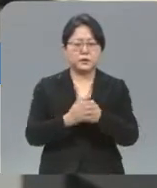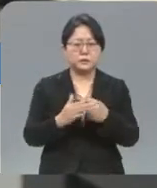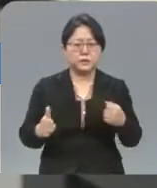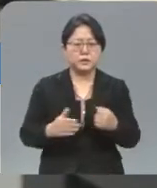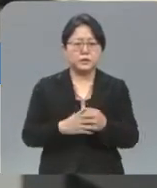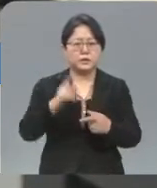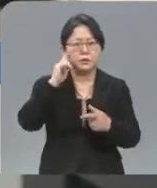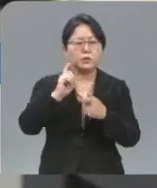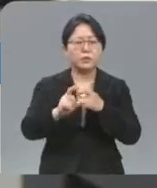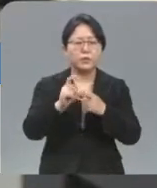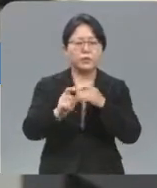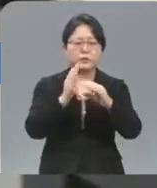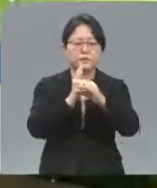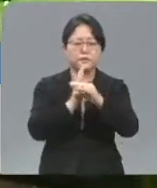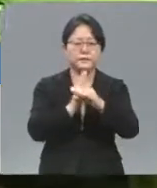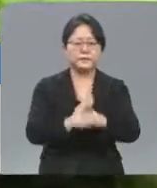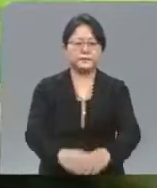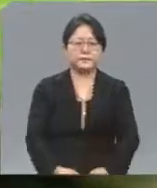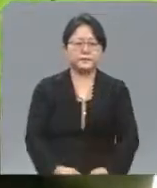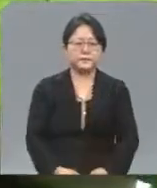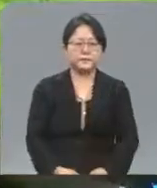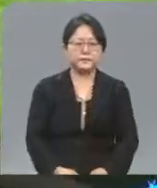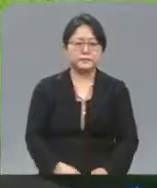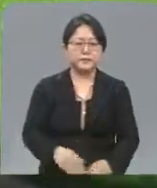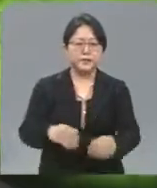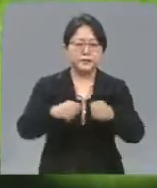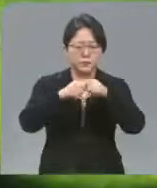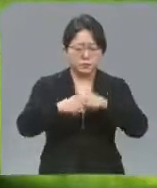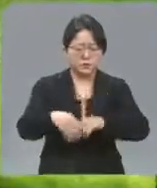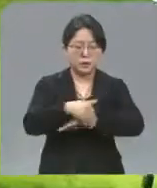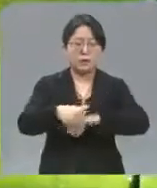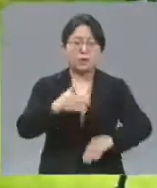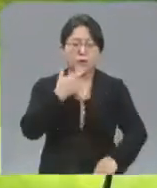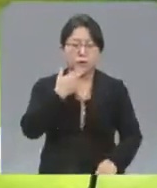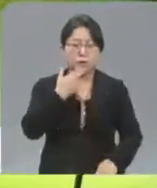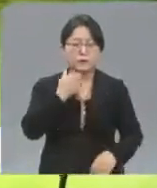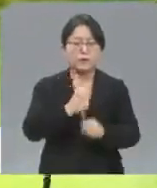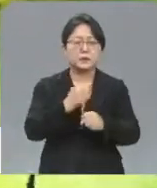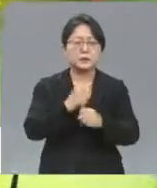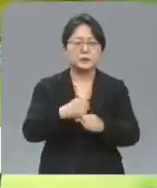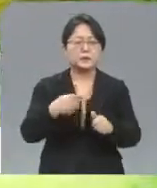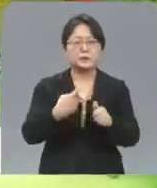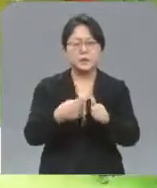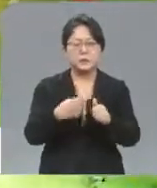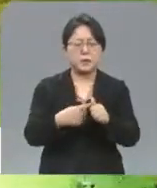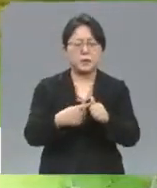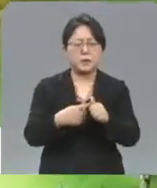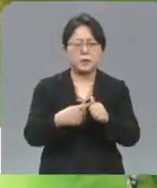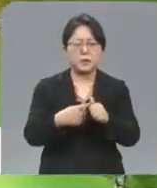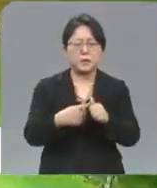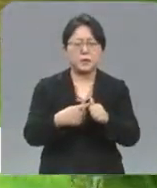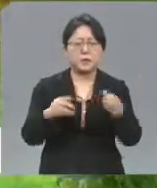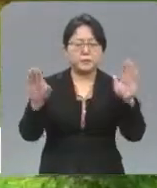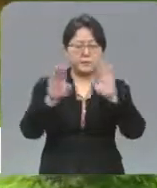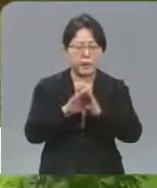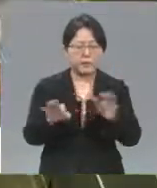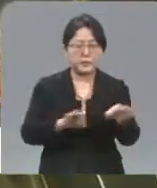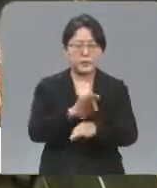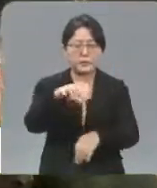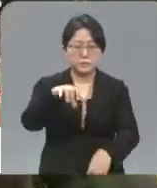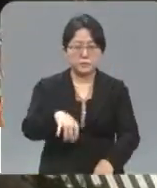필요해서요. 고민을 하고 있습니다. 구체적인 계획도 없이 조성했다는 비판을 면하기 어렵게 된 순천만 달밤